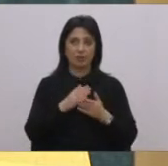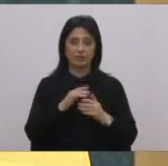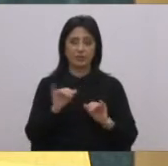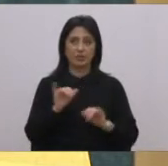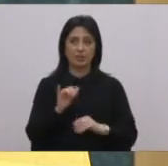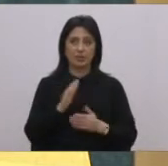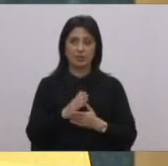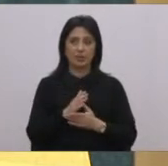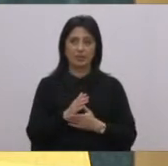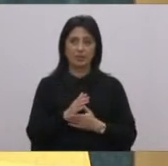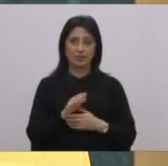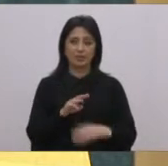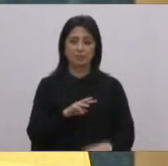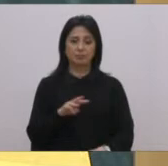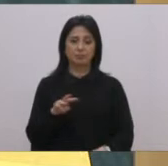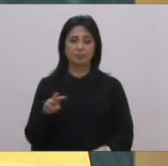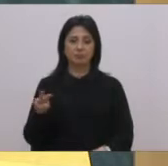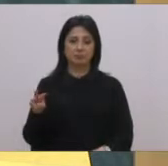სადაც